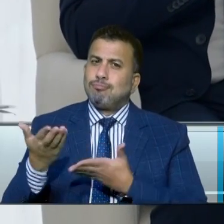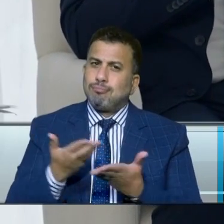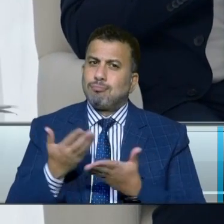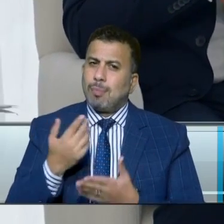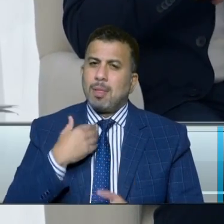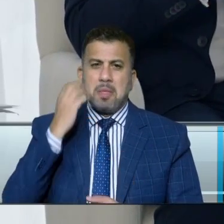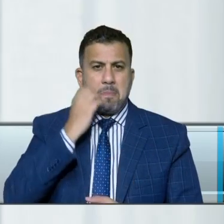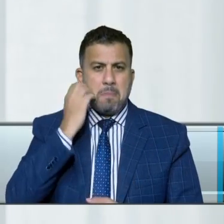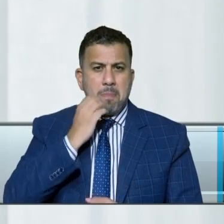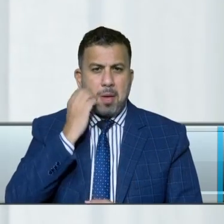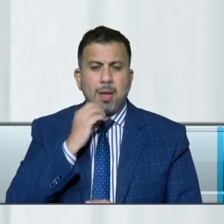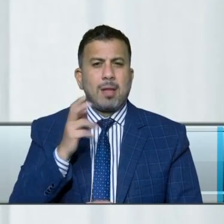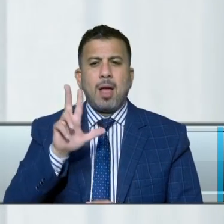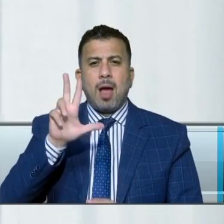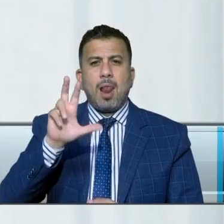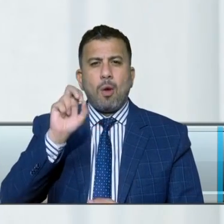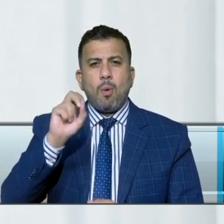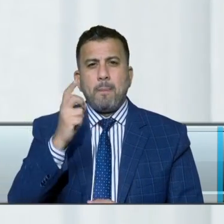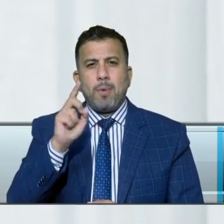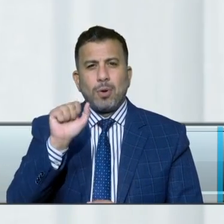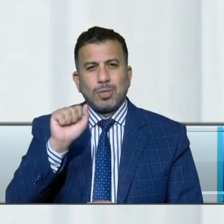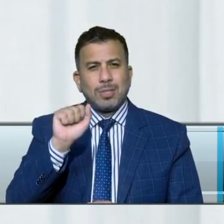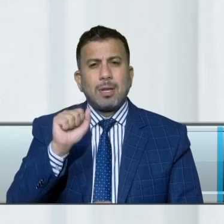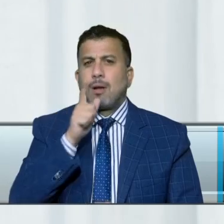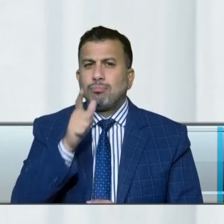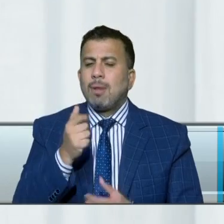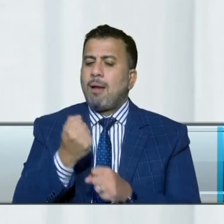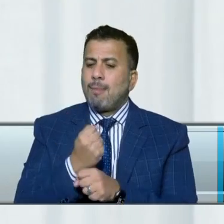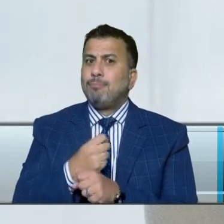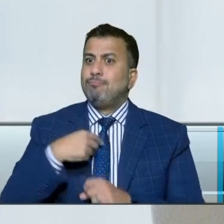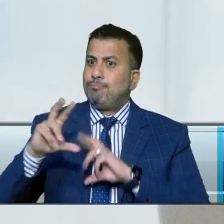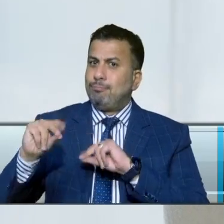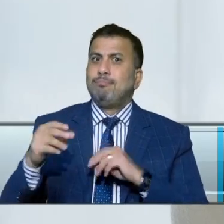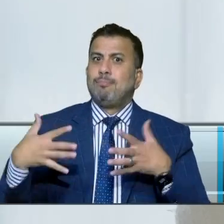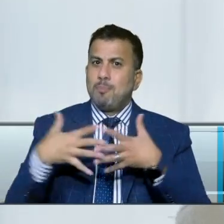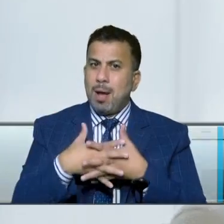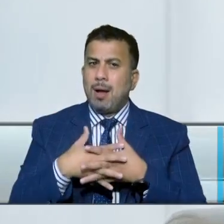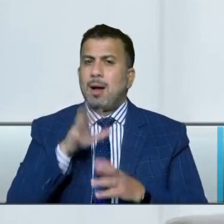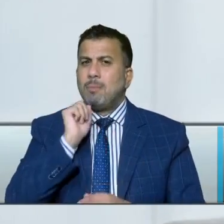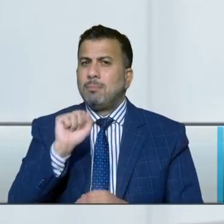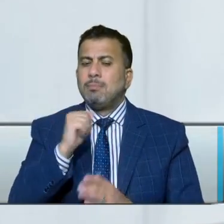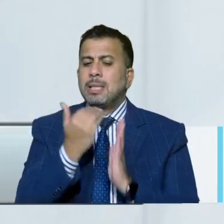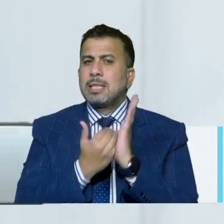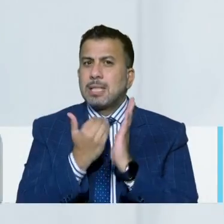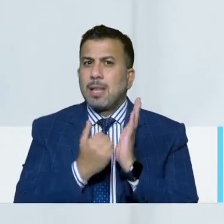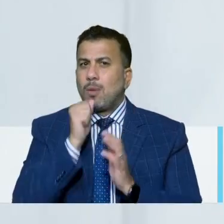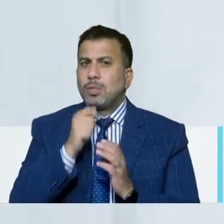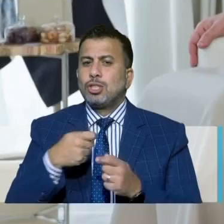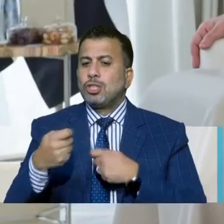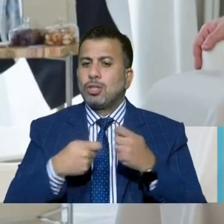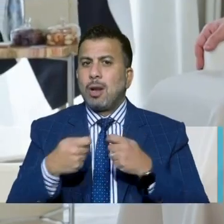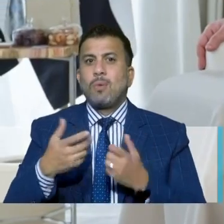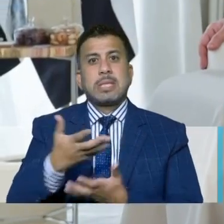الجانبان خلال اللقاء العلاقات الاماراتيه القبرصيه والعمل المشترك لتنميتها خاصه في مجالات الاقتصاد